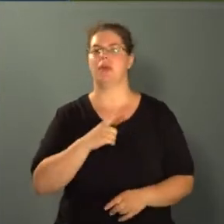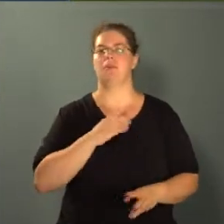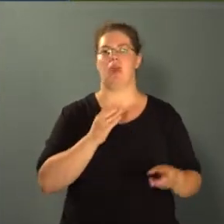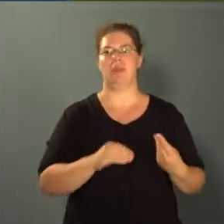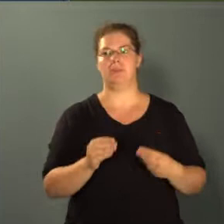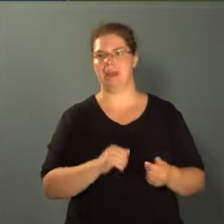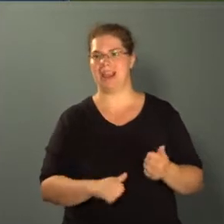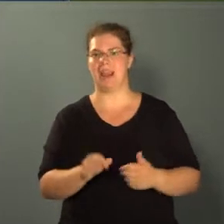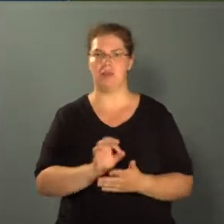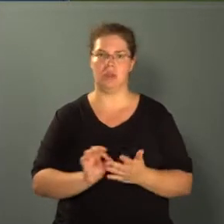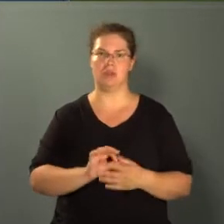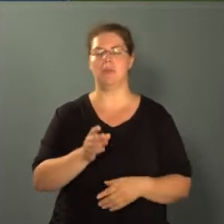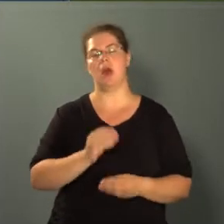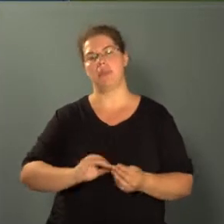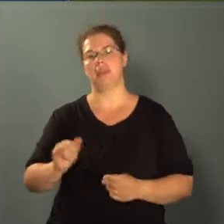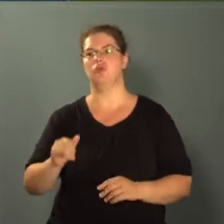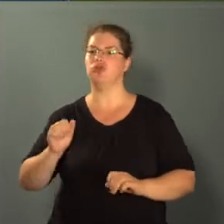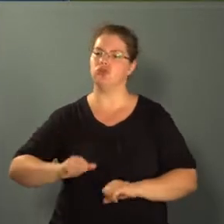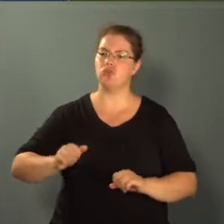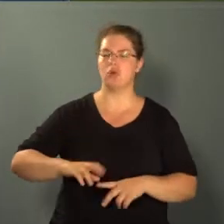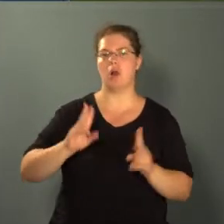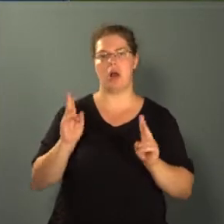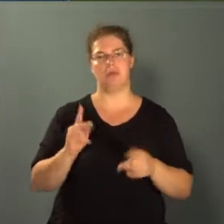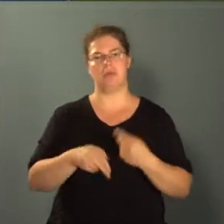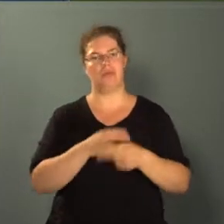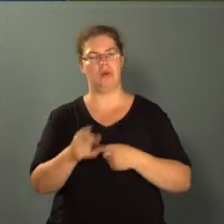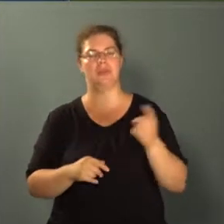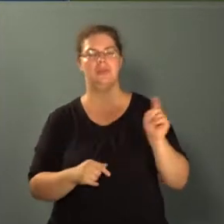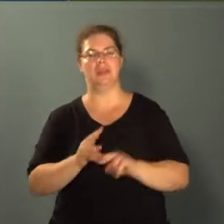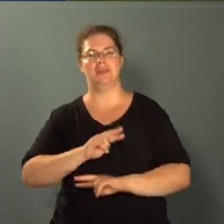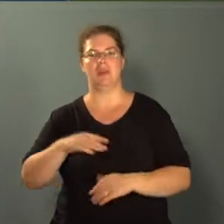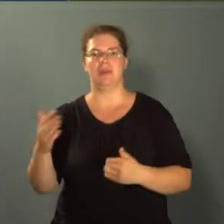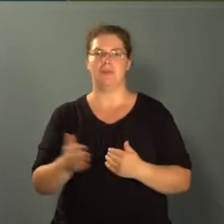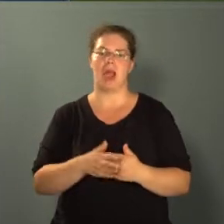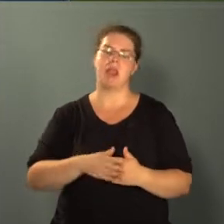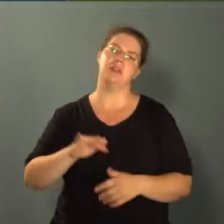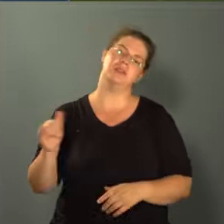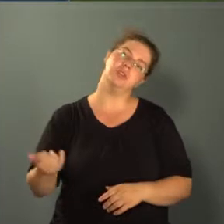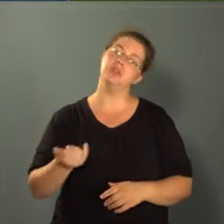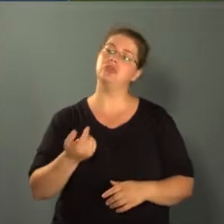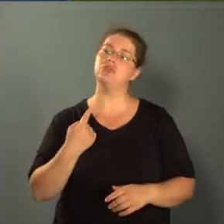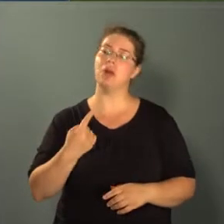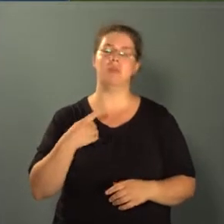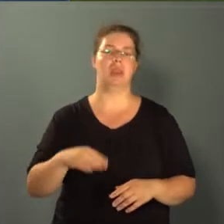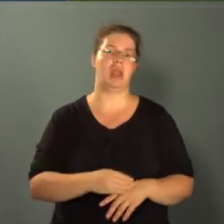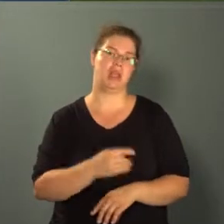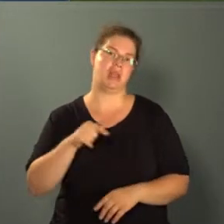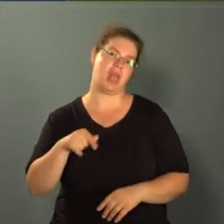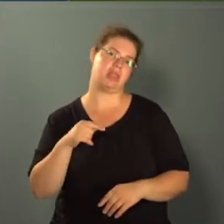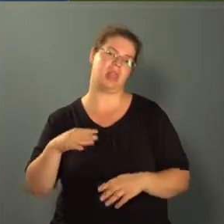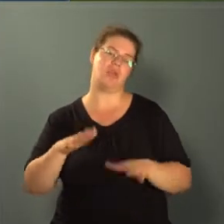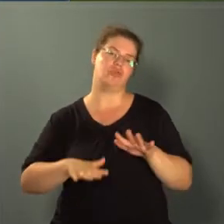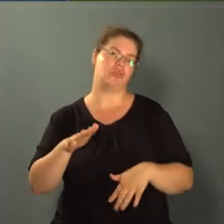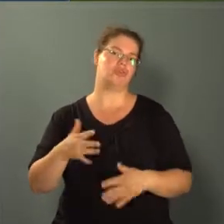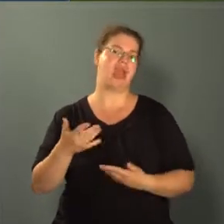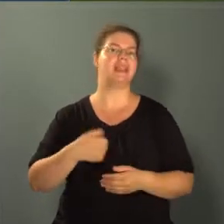azért, mert előírás, hanem azért, hogy a szurkolóink, akik folyamatosan itt vannak mellettünk, és magukénak érzik ezt a